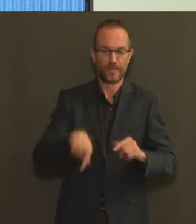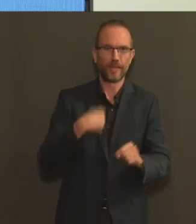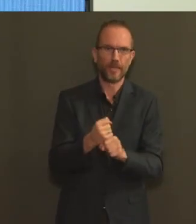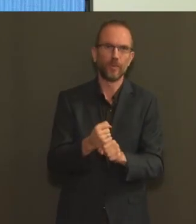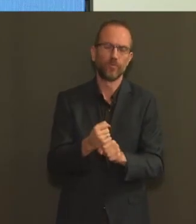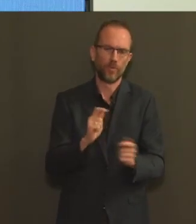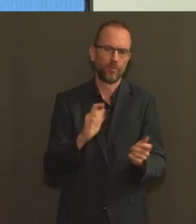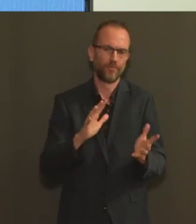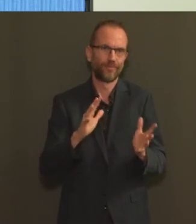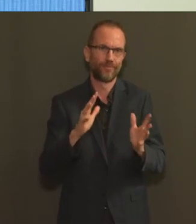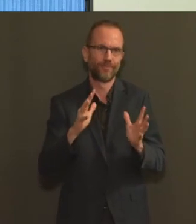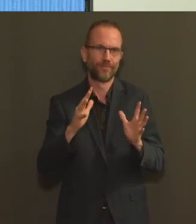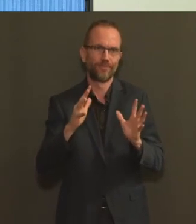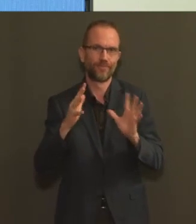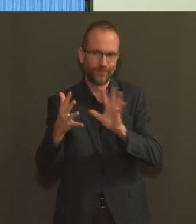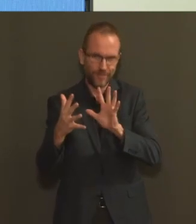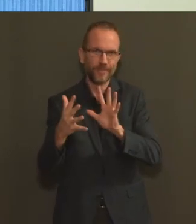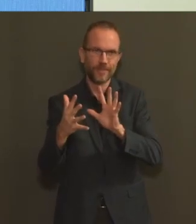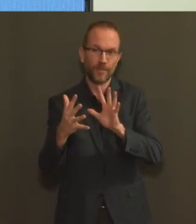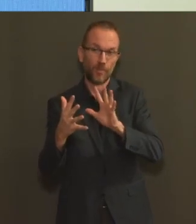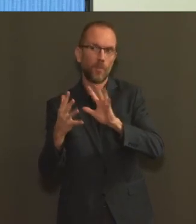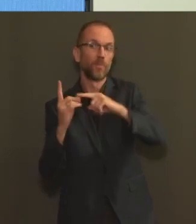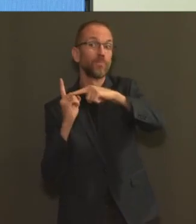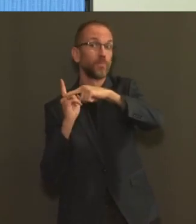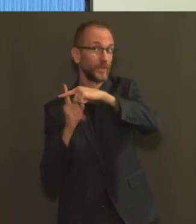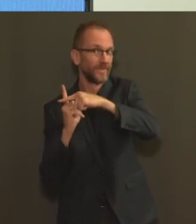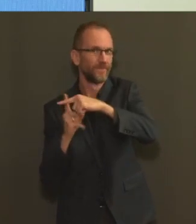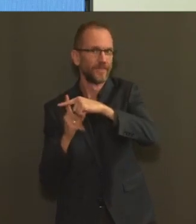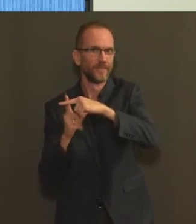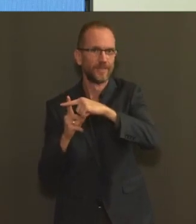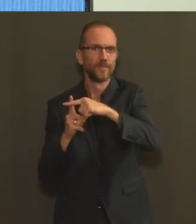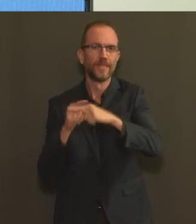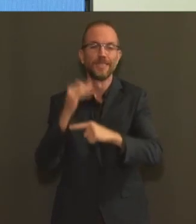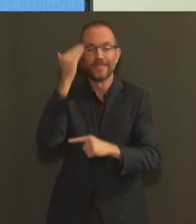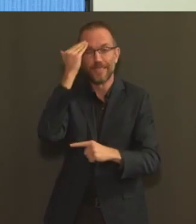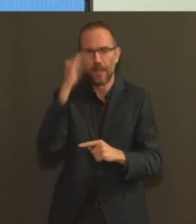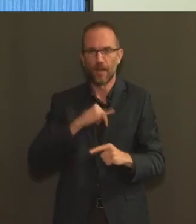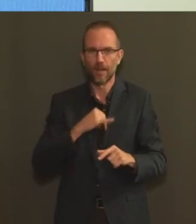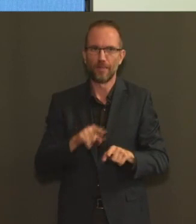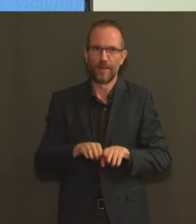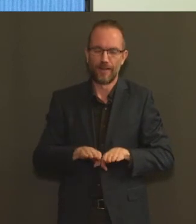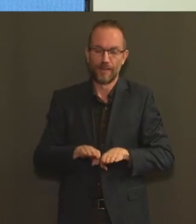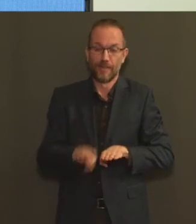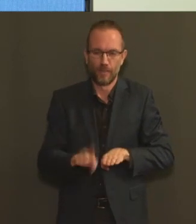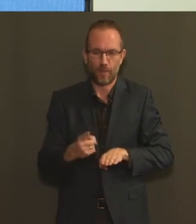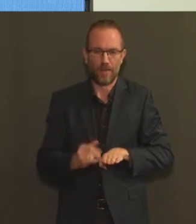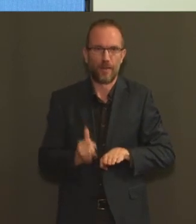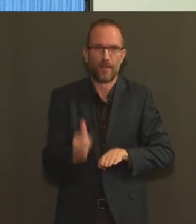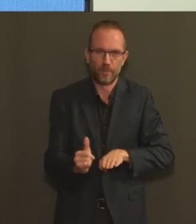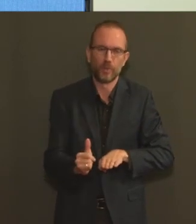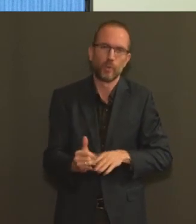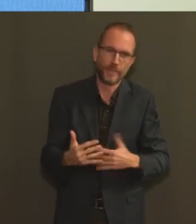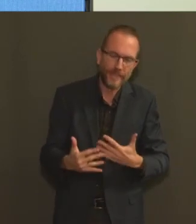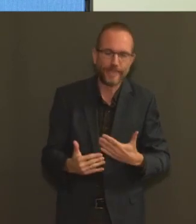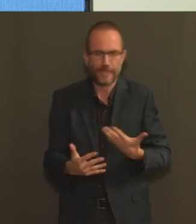positif. Ce sera une année qui aura un début encore difficile, on le vit pour l'instant, qui exigera encore beaucoup de